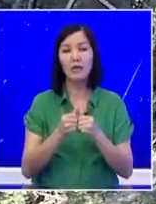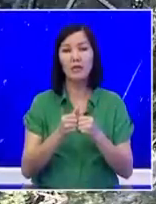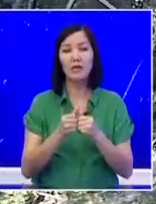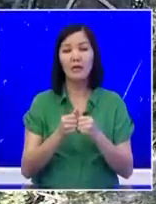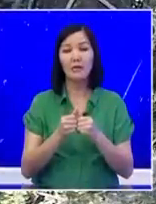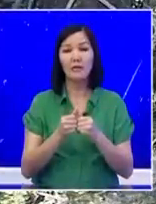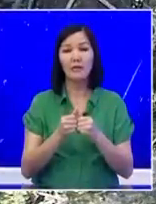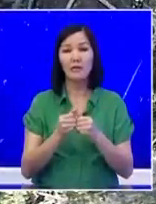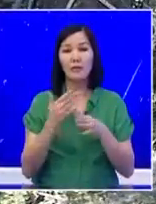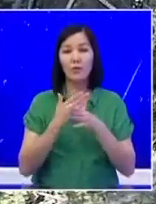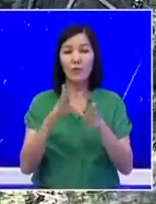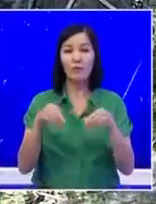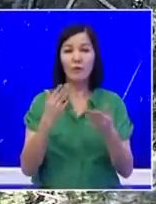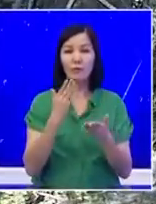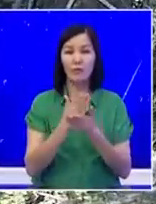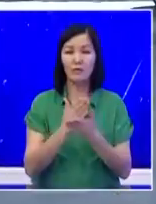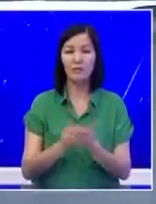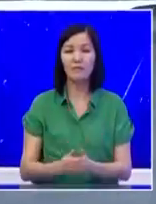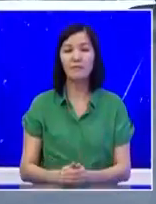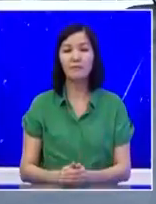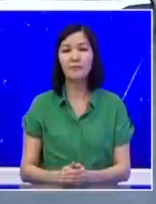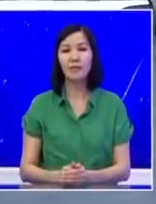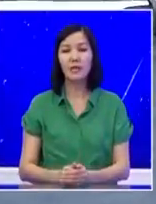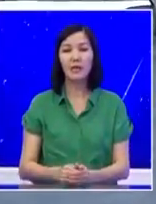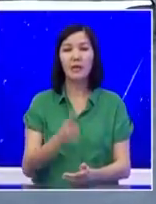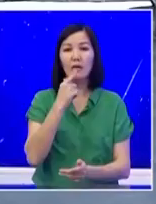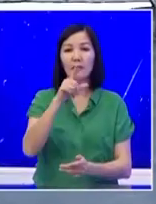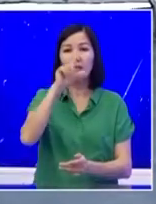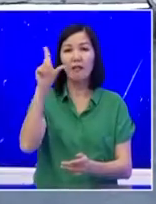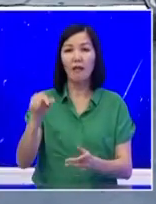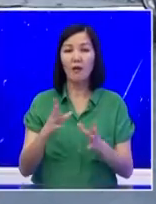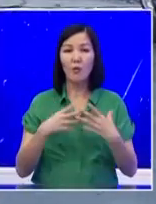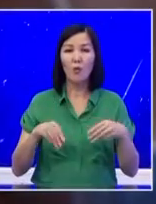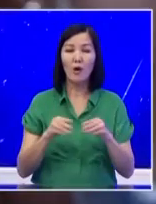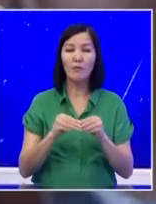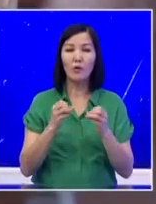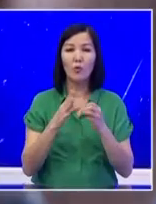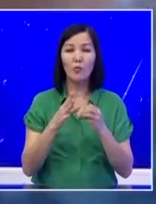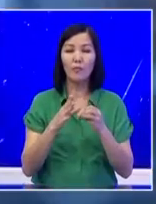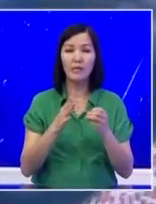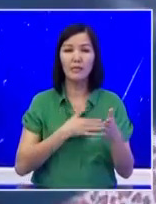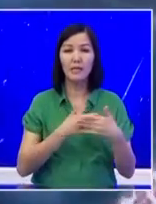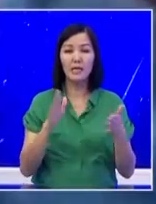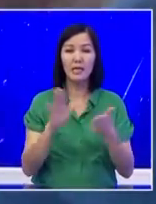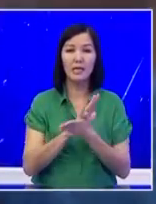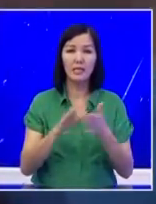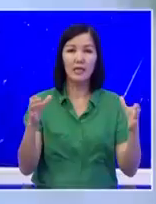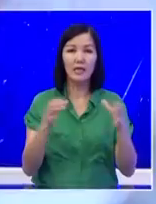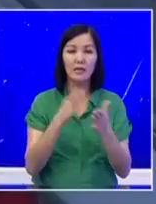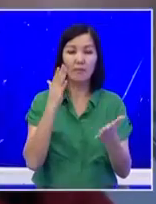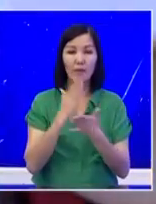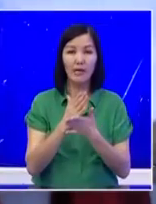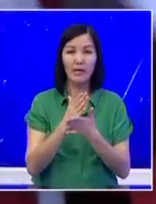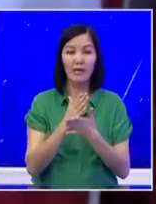төтенше жағдай кезіндегі адамдарға көмек көрсетіп отырмыз. Қызылай қоғамында 15 ерікті бар. Көпке септесіп, алғыс батасын алып